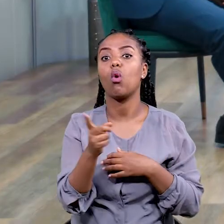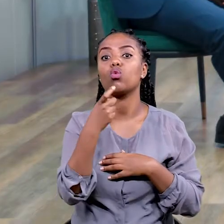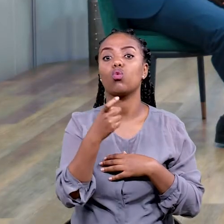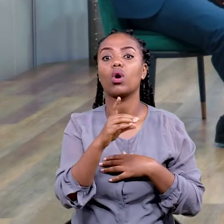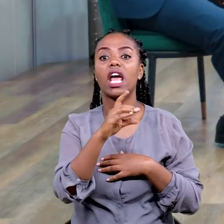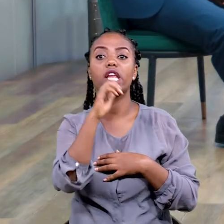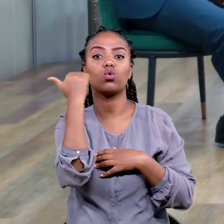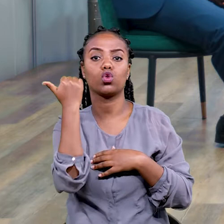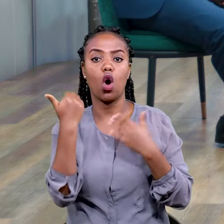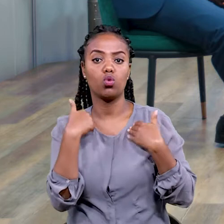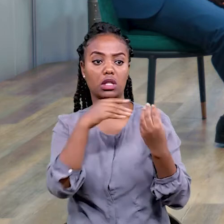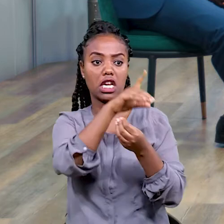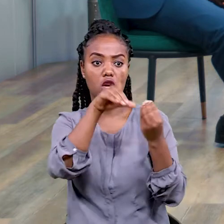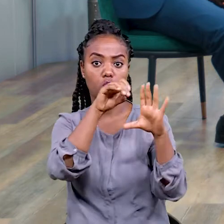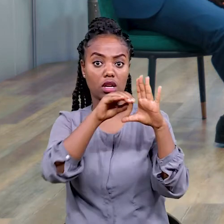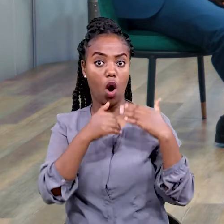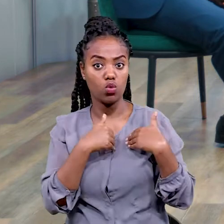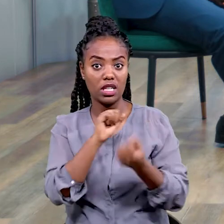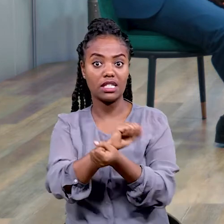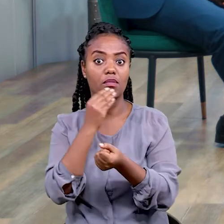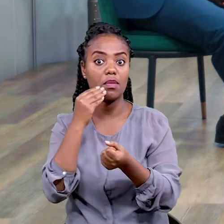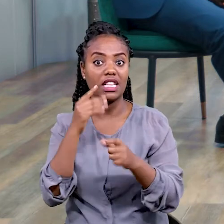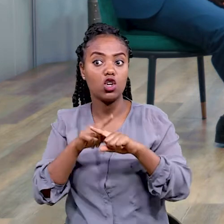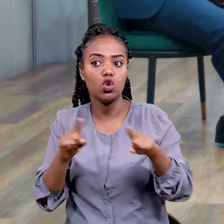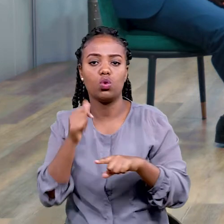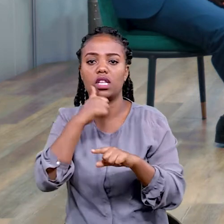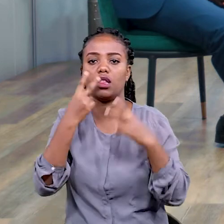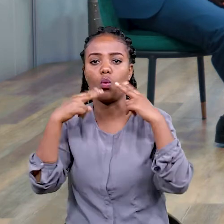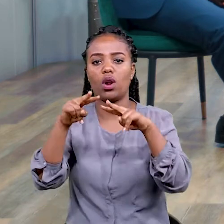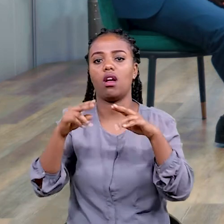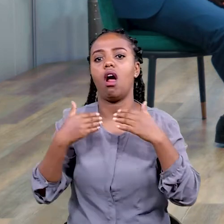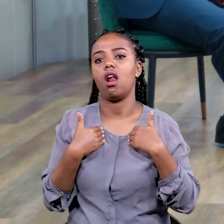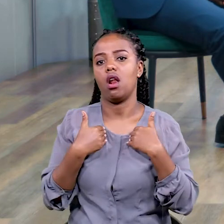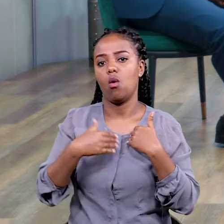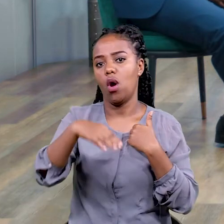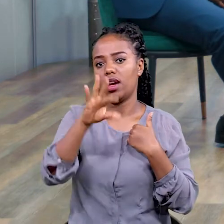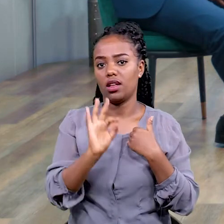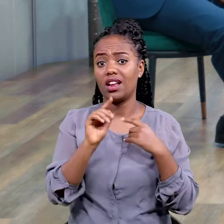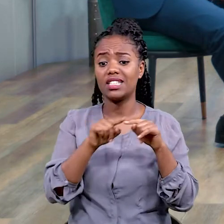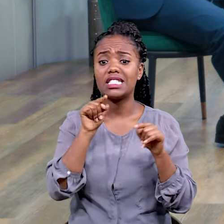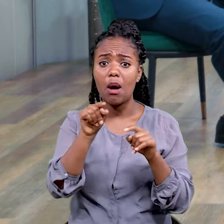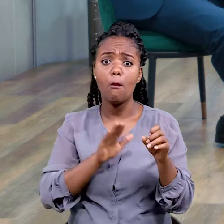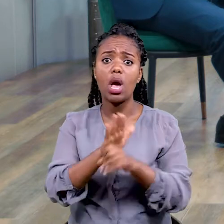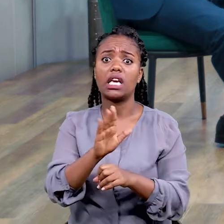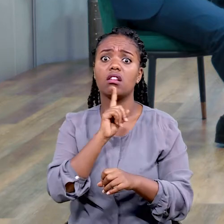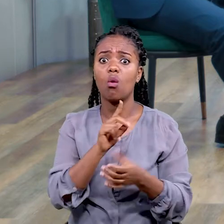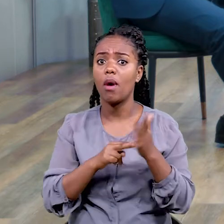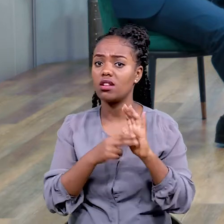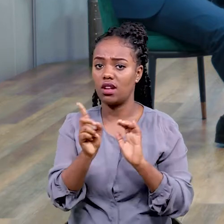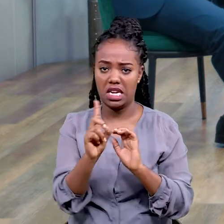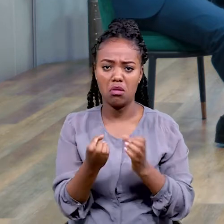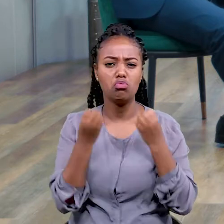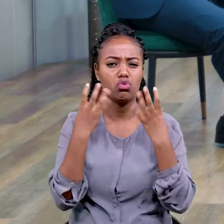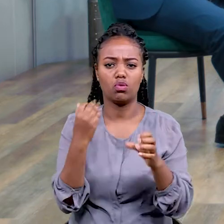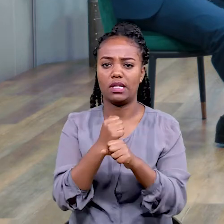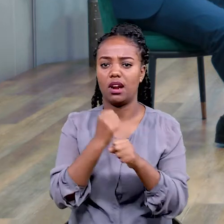በመሆኑ ከሌሎች ካሉት ክልሎች ካሉት ማረሚያ ቤቶች የተለየ ሴቶች ትኩረት እንዲያገኙ ያደርጋል። ነገር ግን እዛም በቂ ነው ማለት አይደለም። ገና ብዙ ሊሰሩ